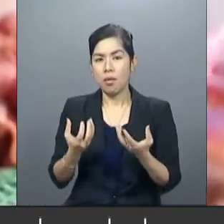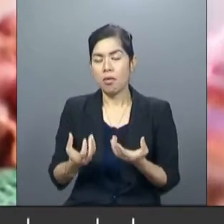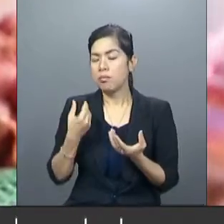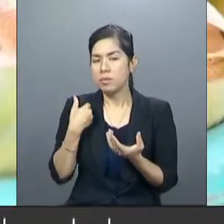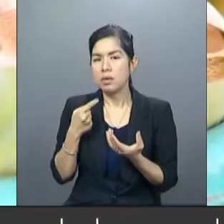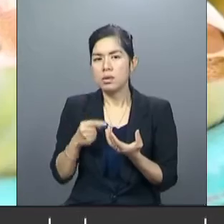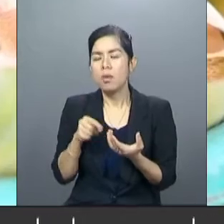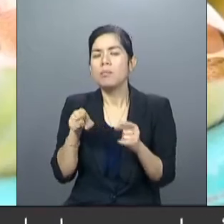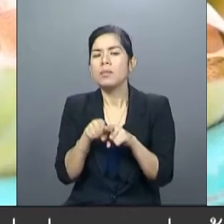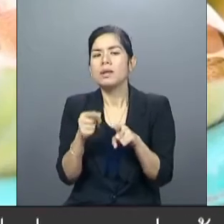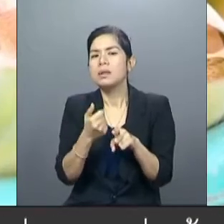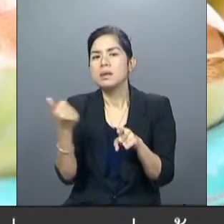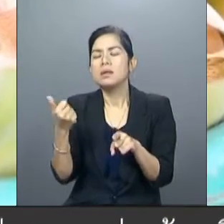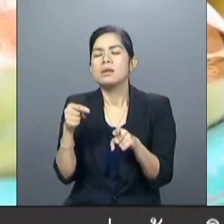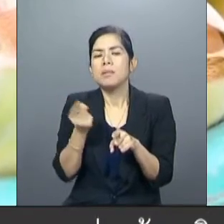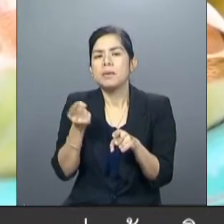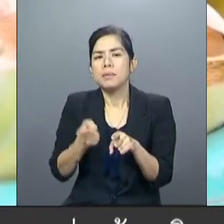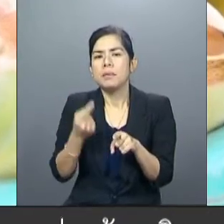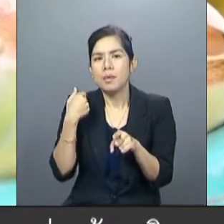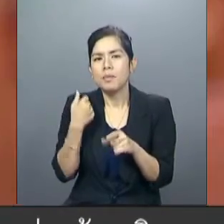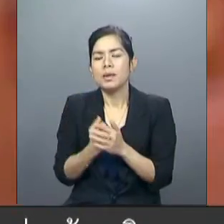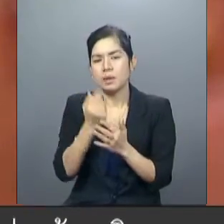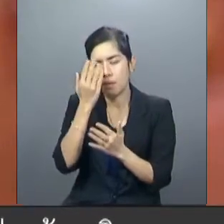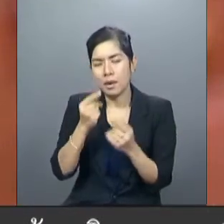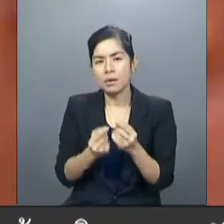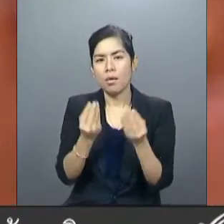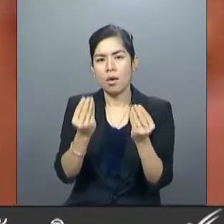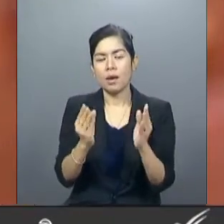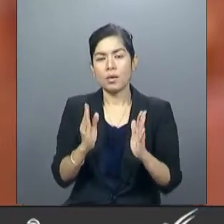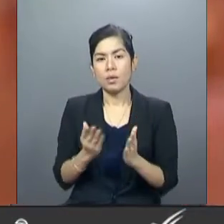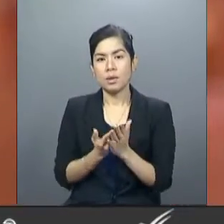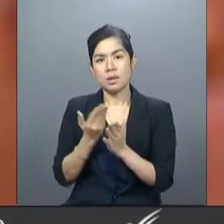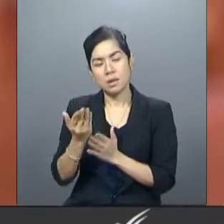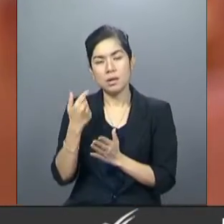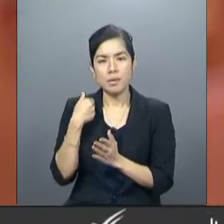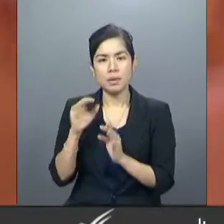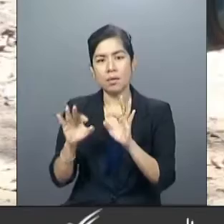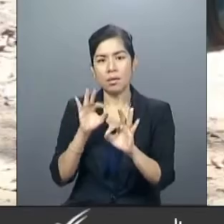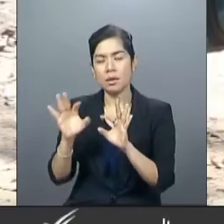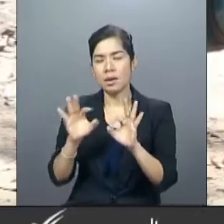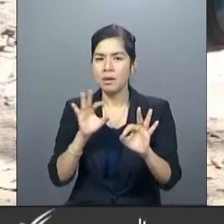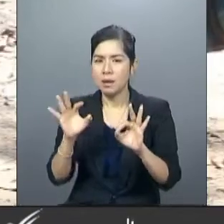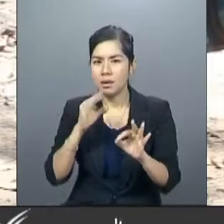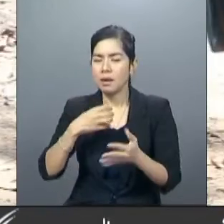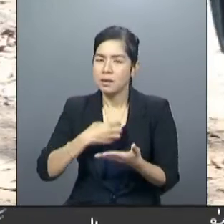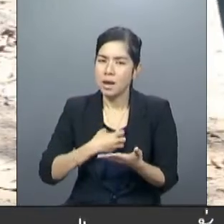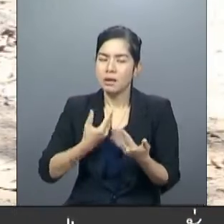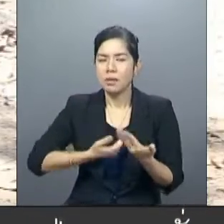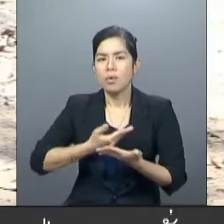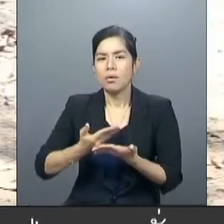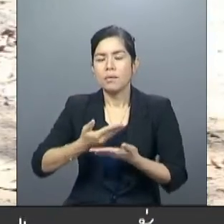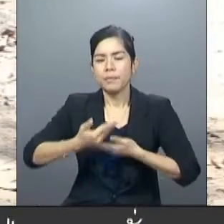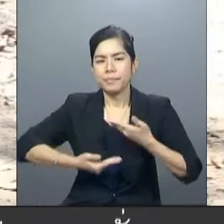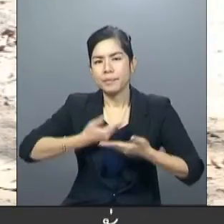ทั่วไปอยู่เหมือนกันเพื่อสร้างความหลากหลายในการเลือกซื้อเลือกหาตอบสนองความต้องการของประชาชนที่ม